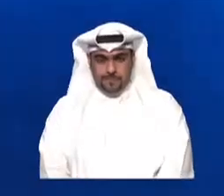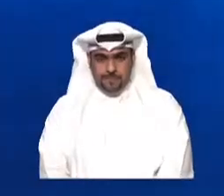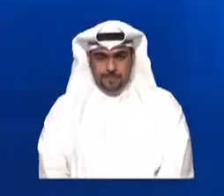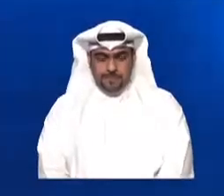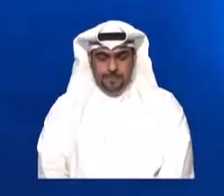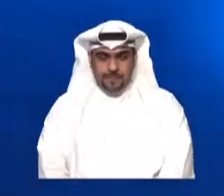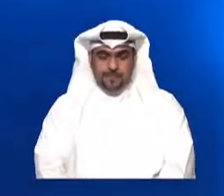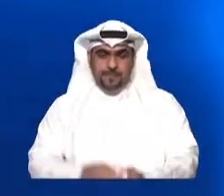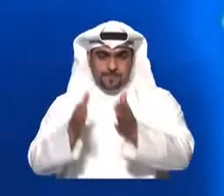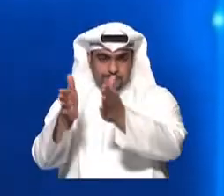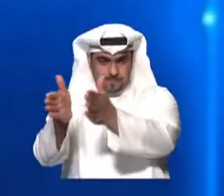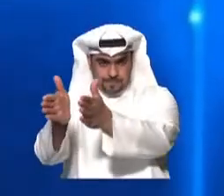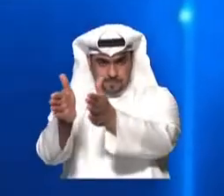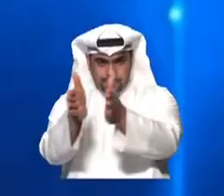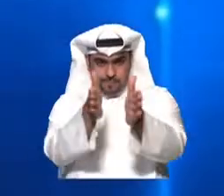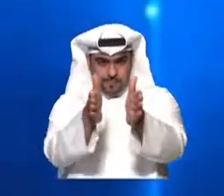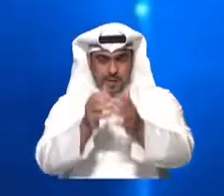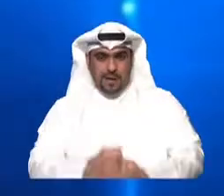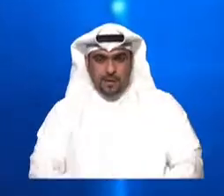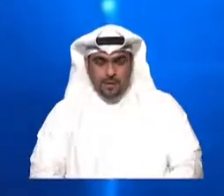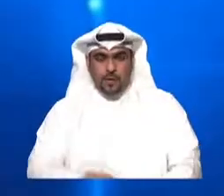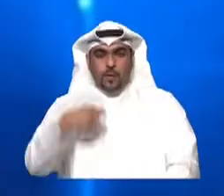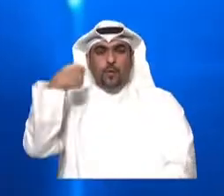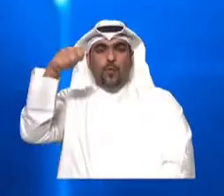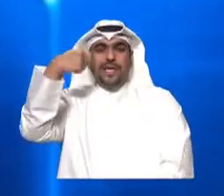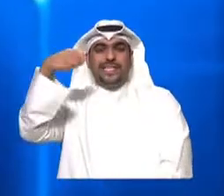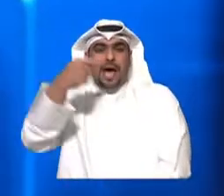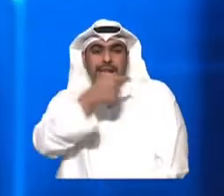مساء، أهلا بكم من جديد. أعلنت وزارة الصحة تسجيل